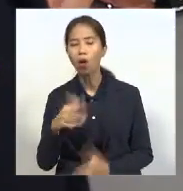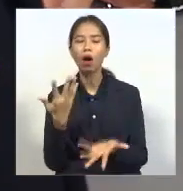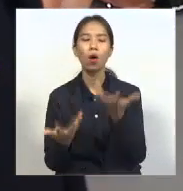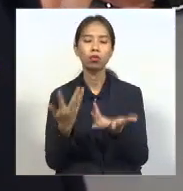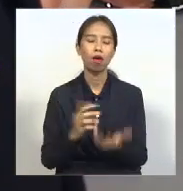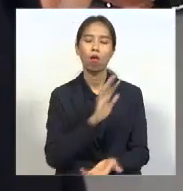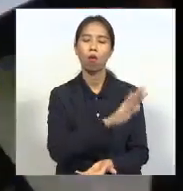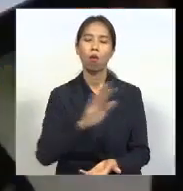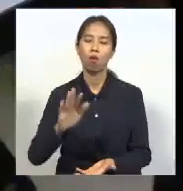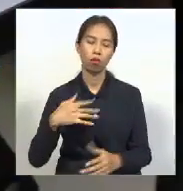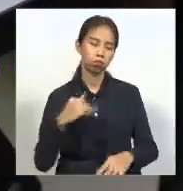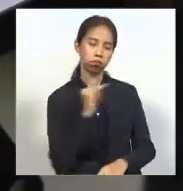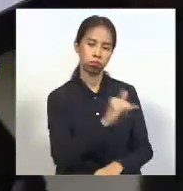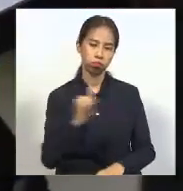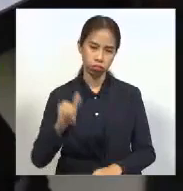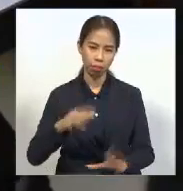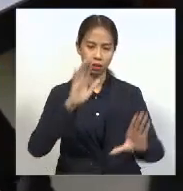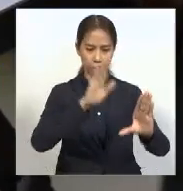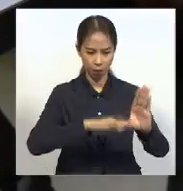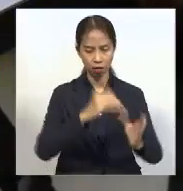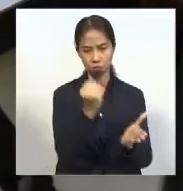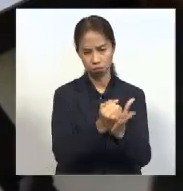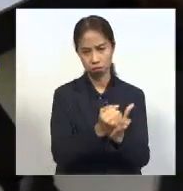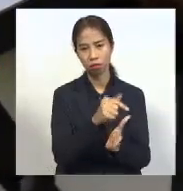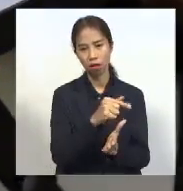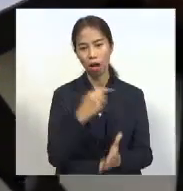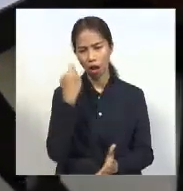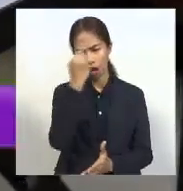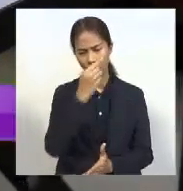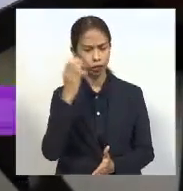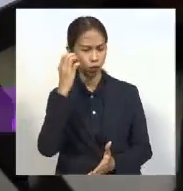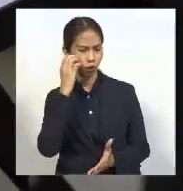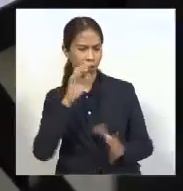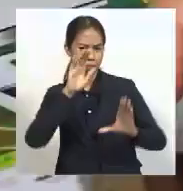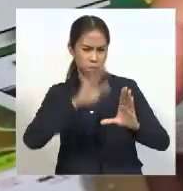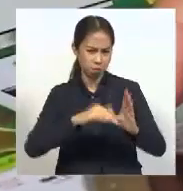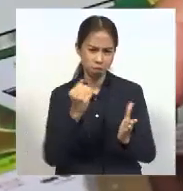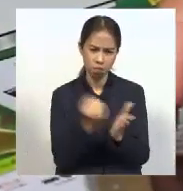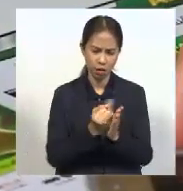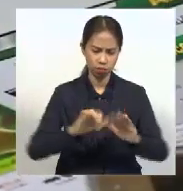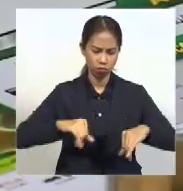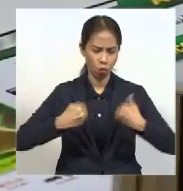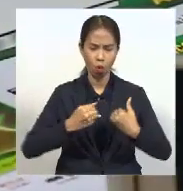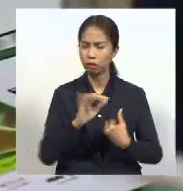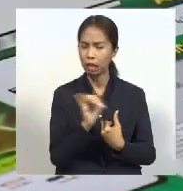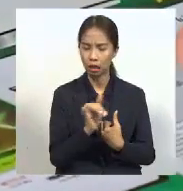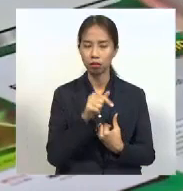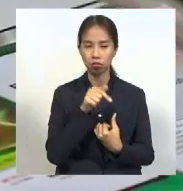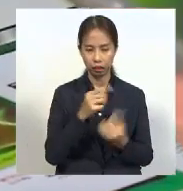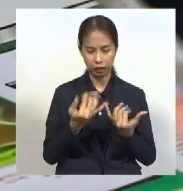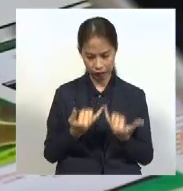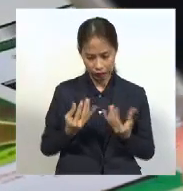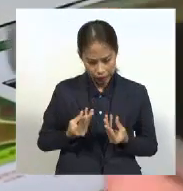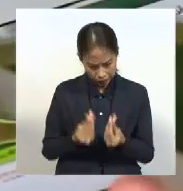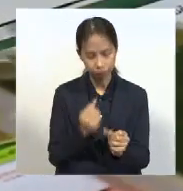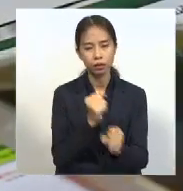นะคะทั้งนี้ก็ขอเชิญชวนผู้ใช้บริการโทรศัพท์มือถือที่ยังไม่ได้ลงทะเบียนระบบ2แชะอัตลักษณ์ยืนยันตัวตนให้รีบ